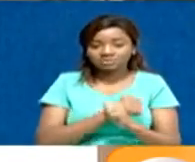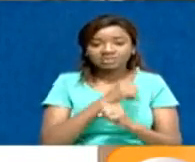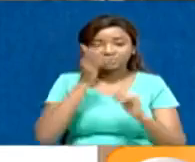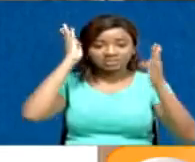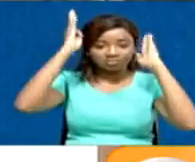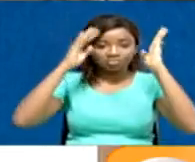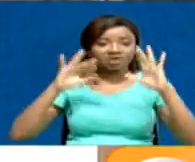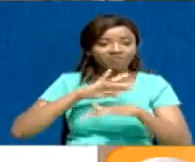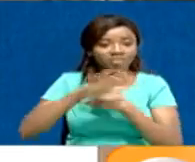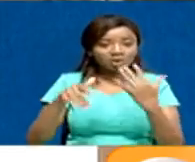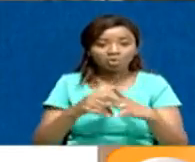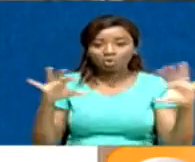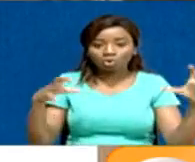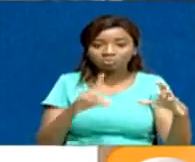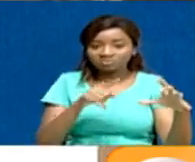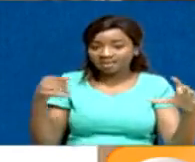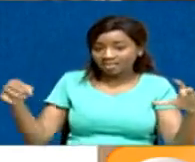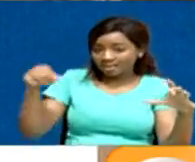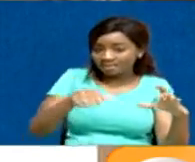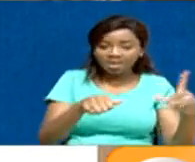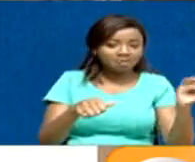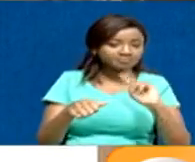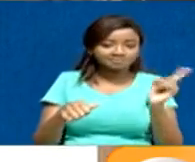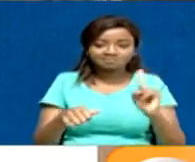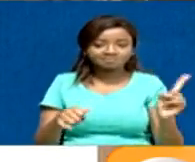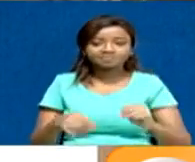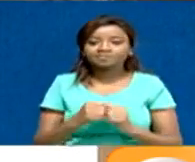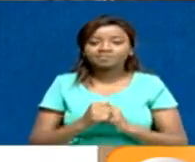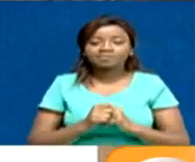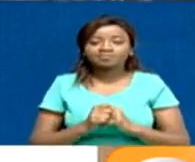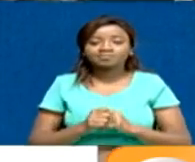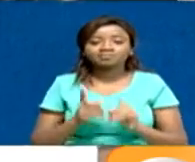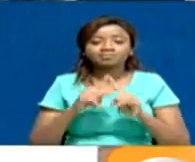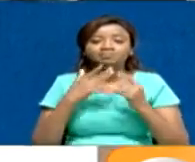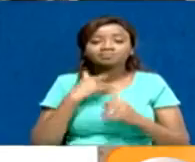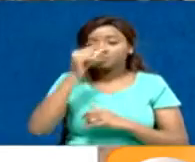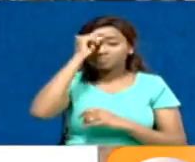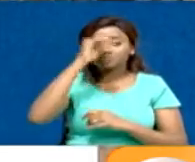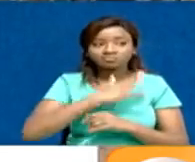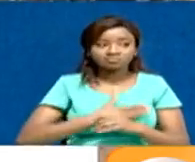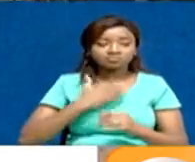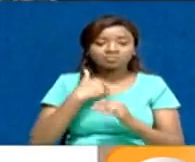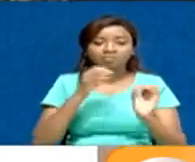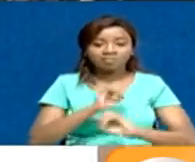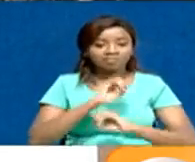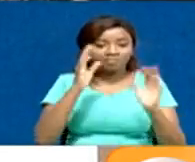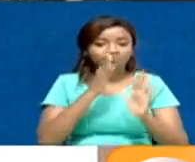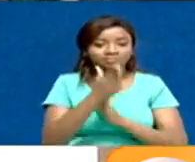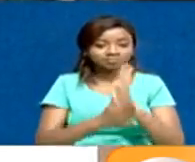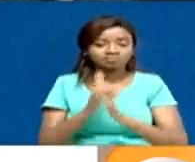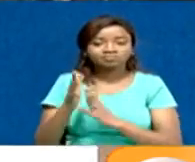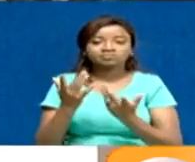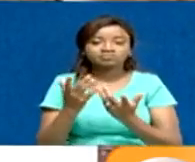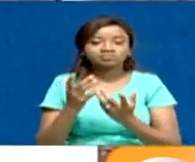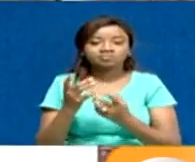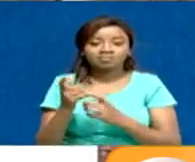siku, wanasema halipwi chochote. Wakazi hawa sasa wanaitaka serikali iweke mikakati kabambe kudhibiti biashara